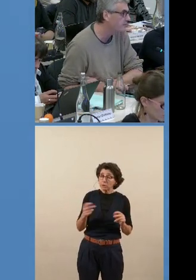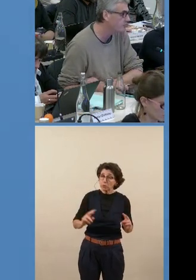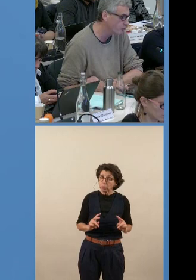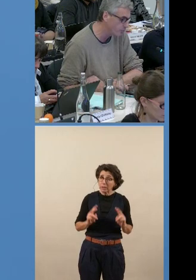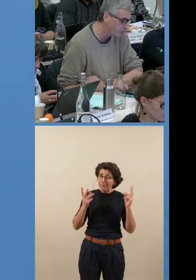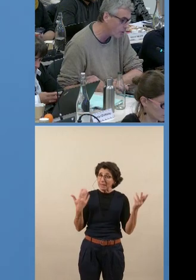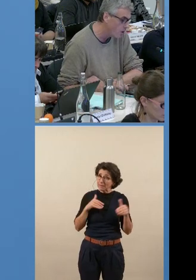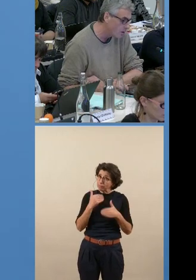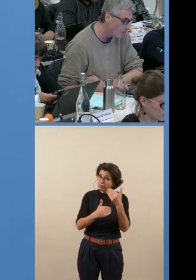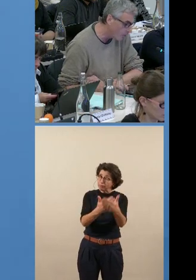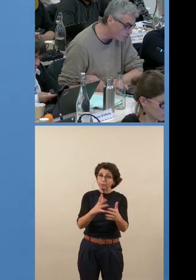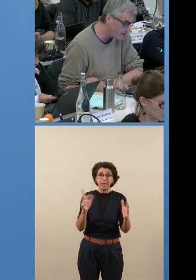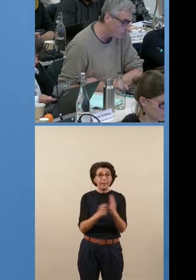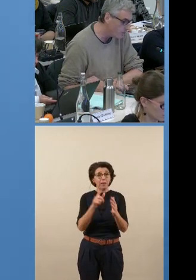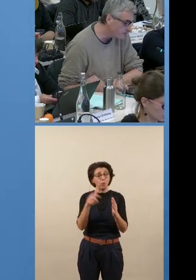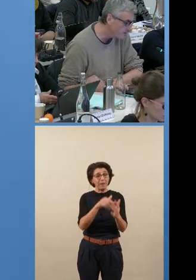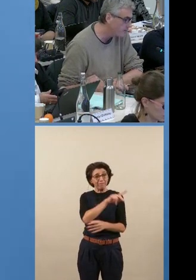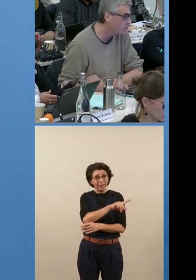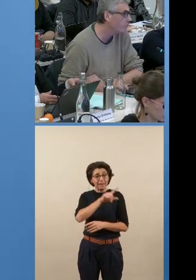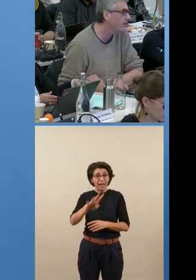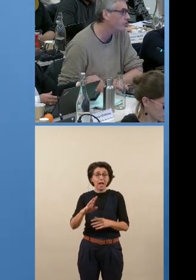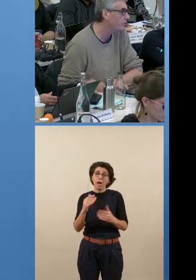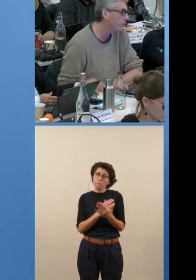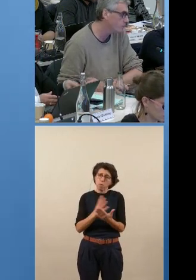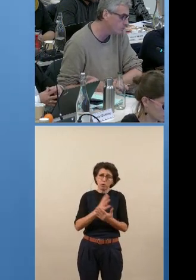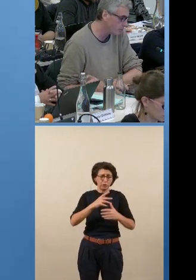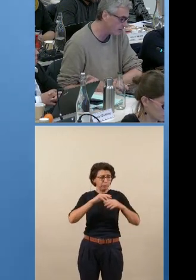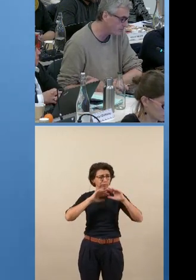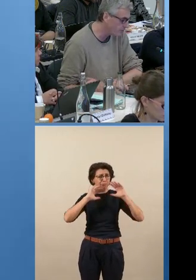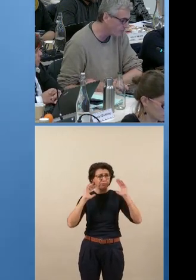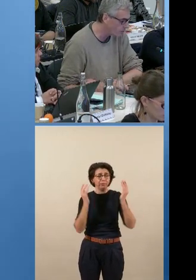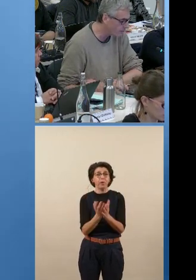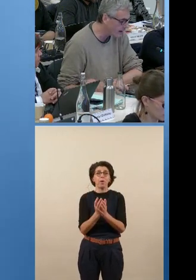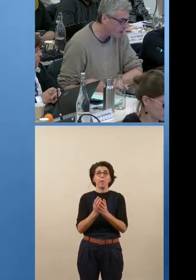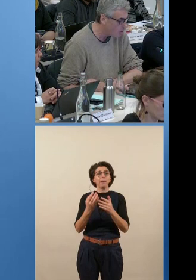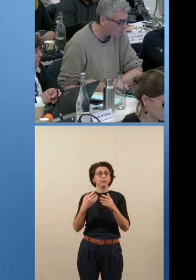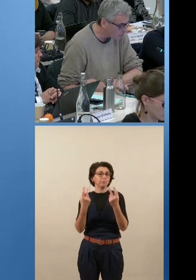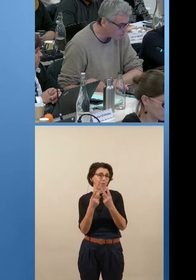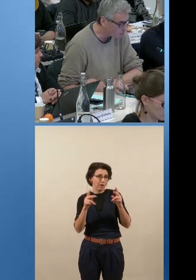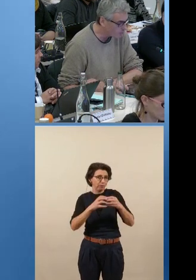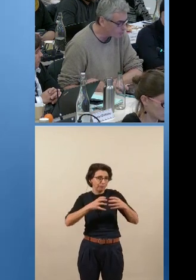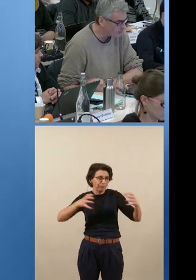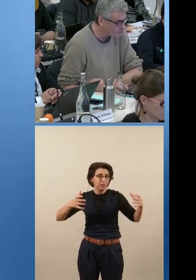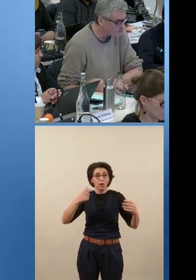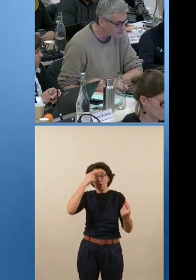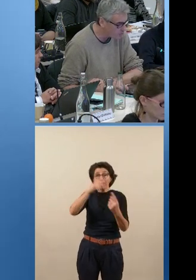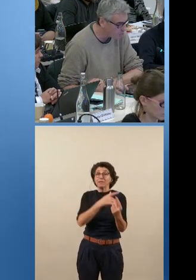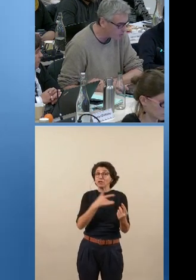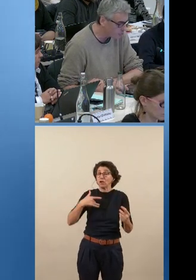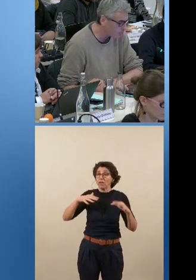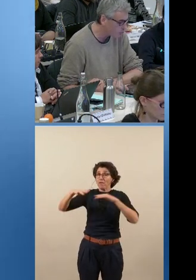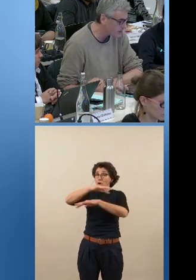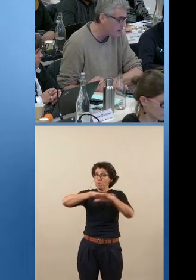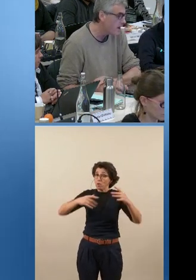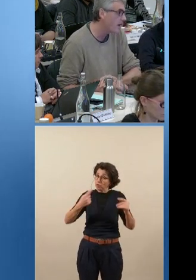concrétisation de plusieurs projets urbanistiqu d'envergure ou la santé environnementale au cœur de nos préoccupations et maintenant au